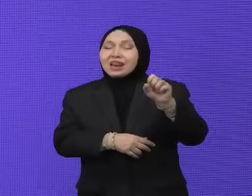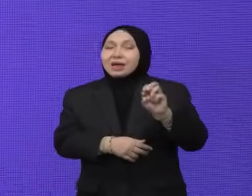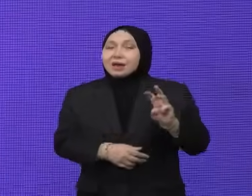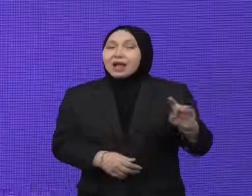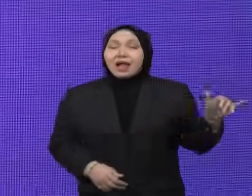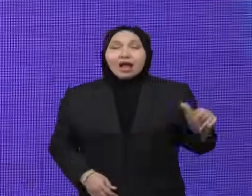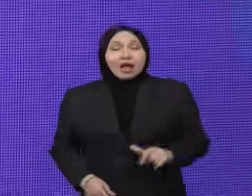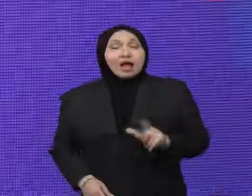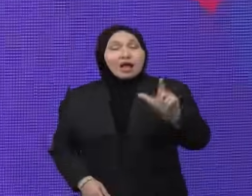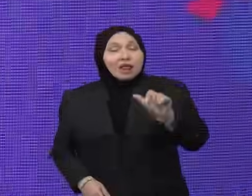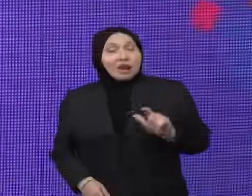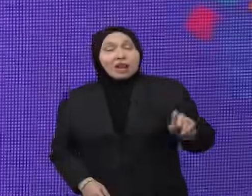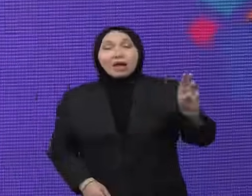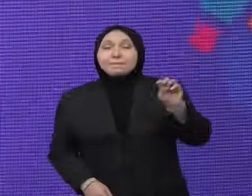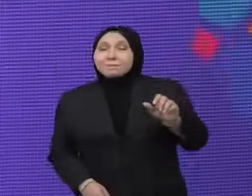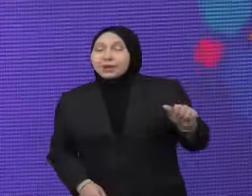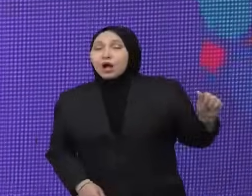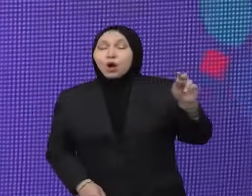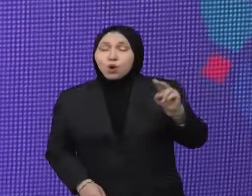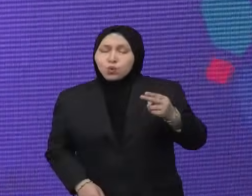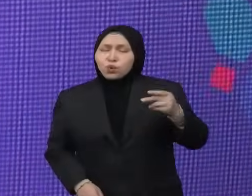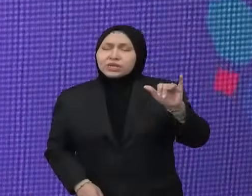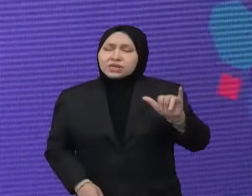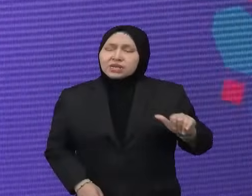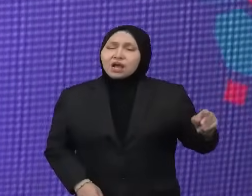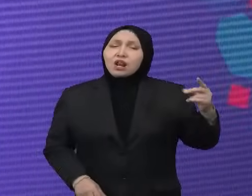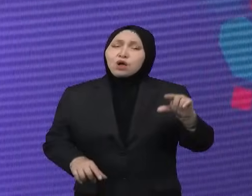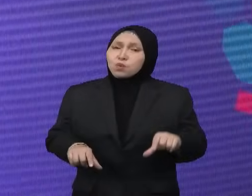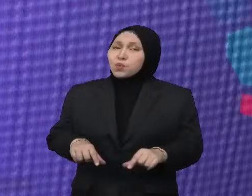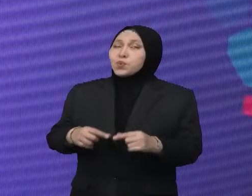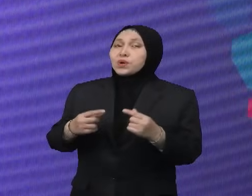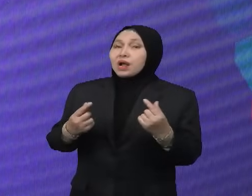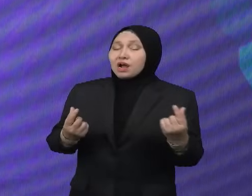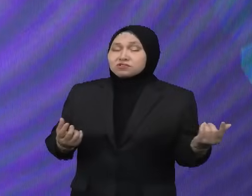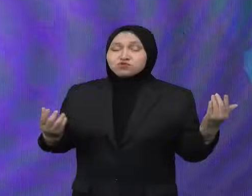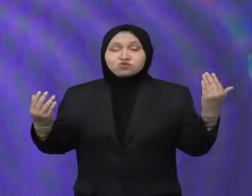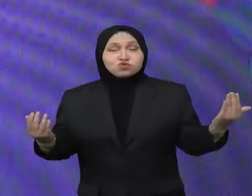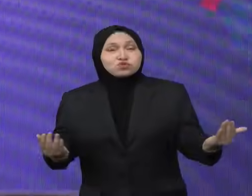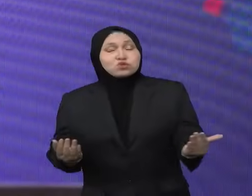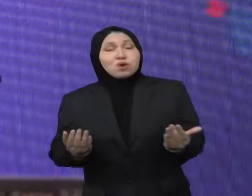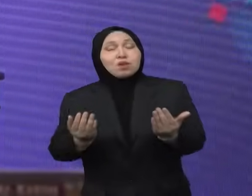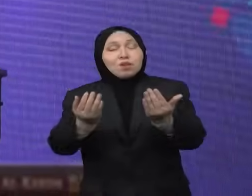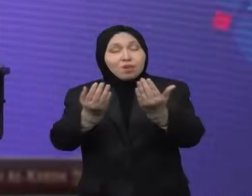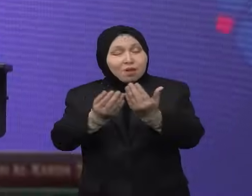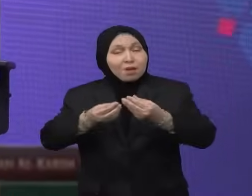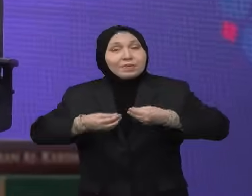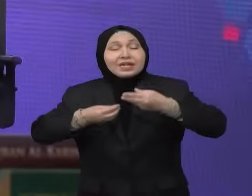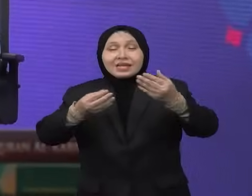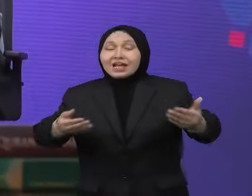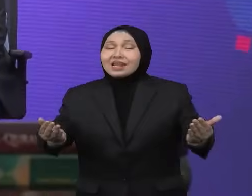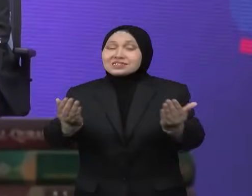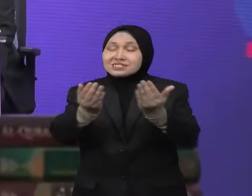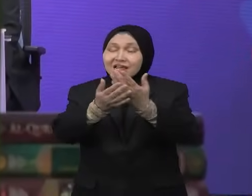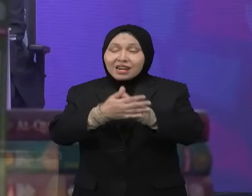وسلام على من أوحي القرآن صلاة الله